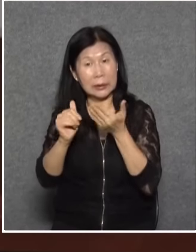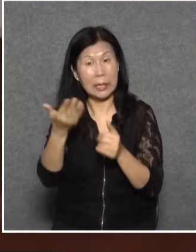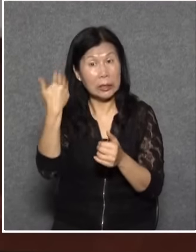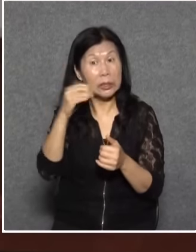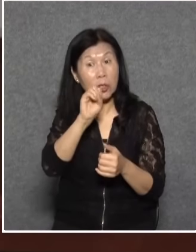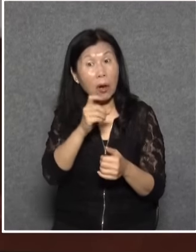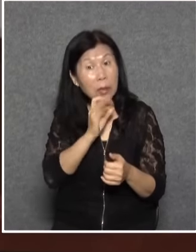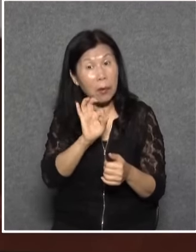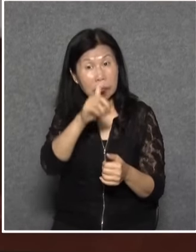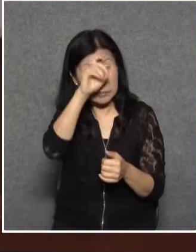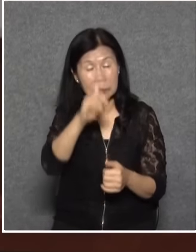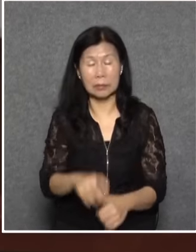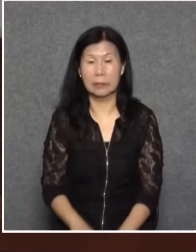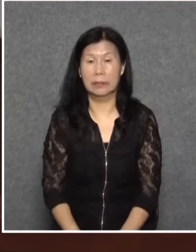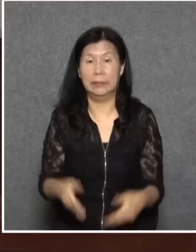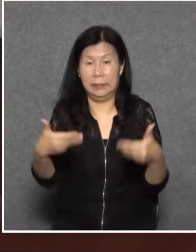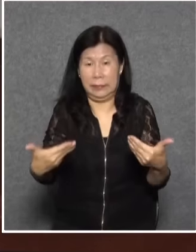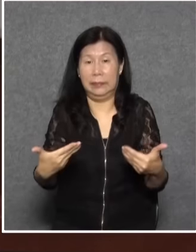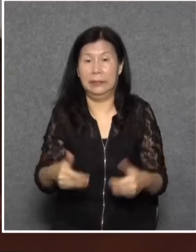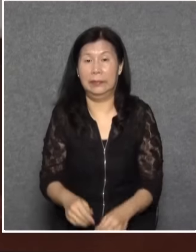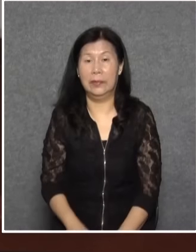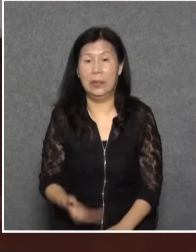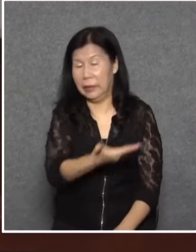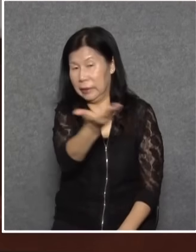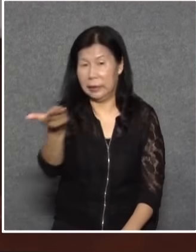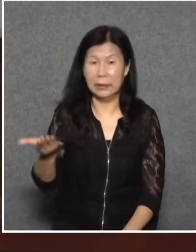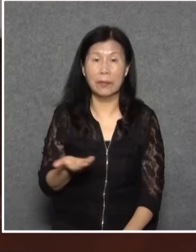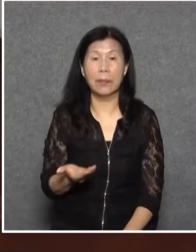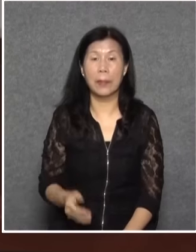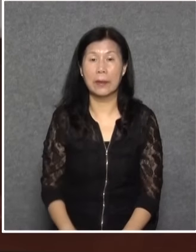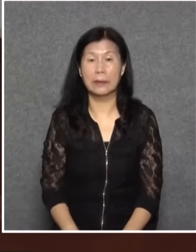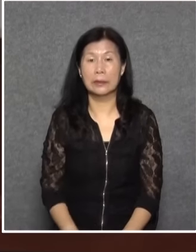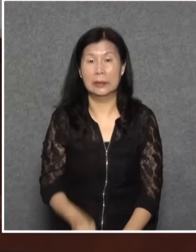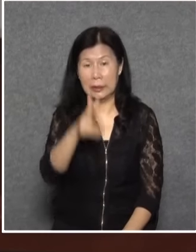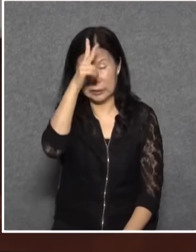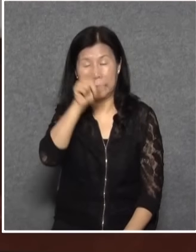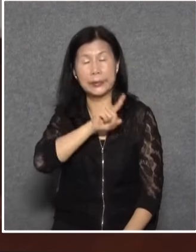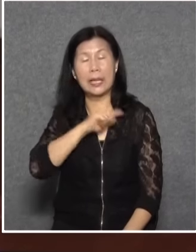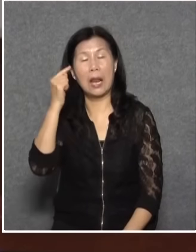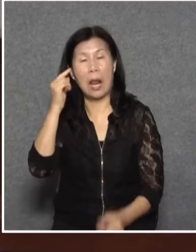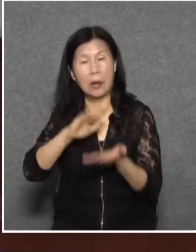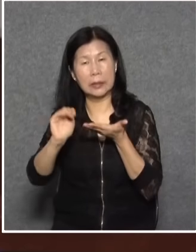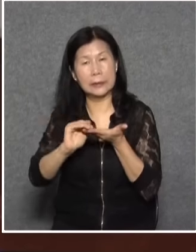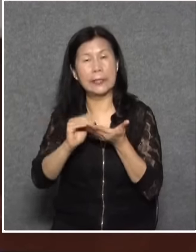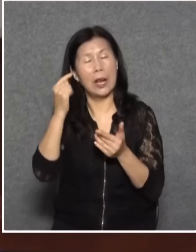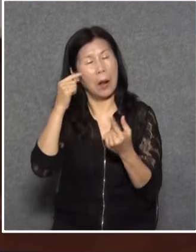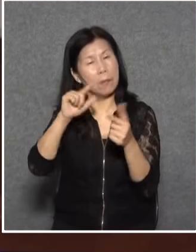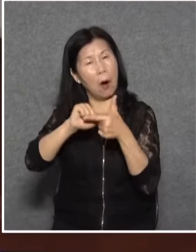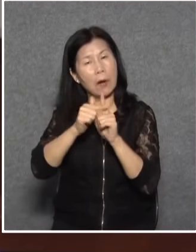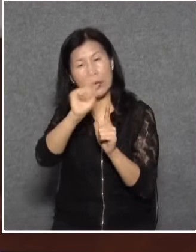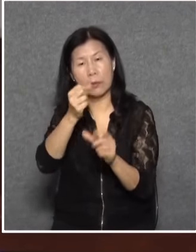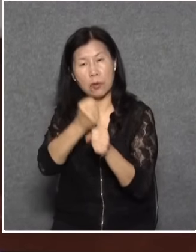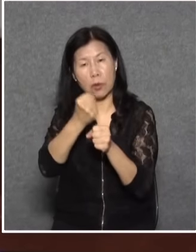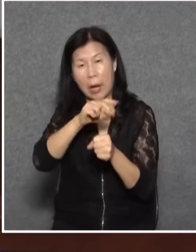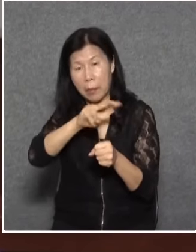咪？咁所以我喺呢度咧，即係懇請啊，即係政府當局啊，從善如流，係嘛？跟住